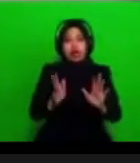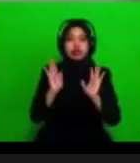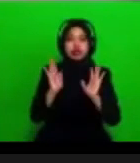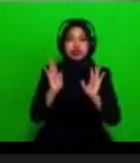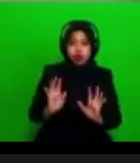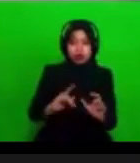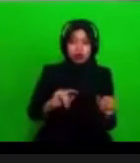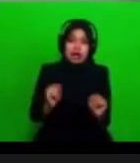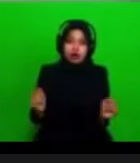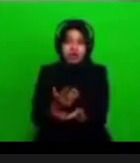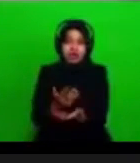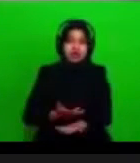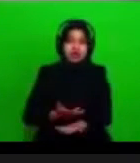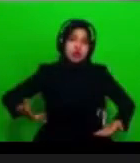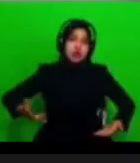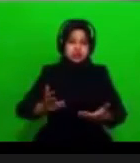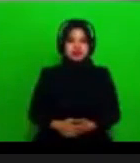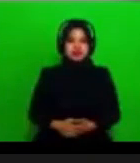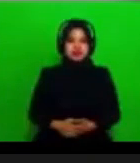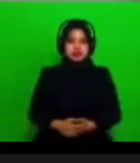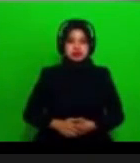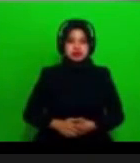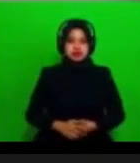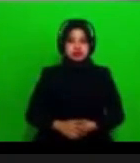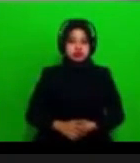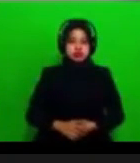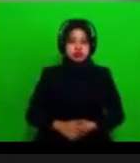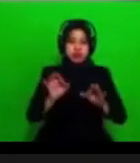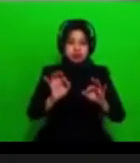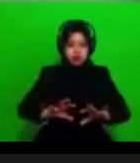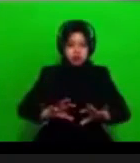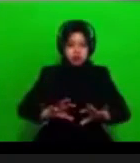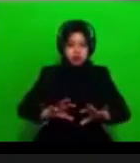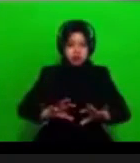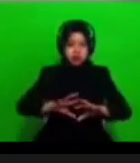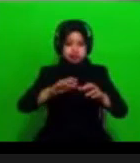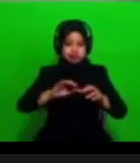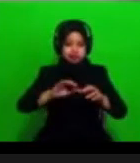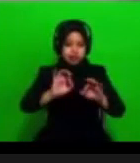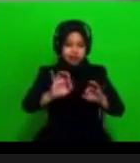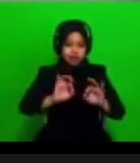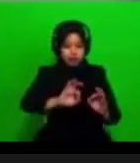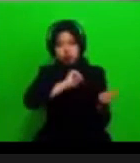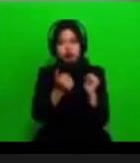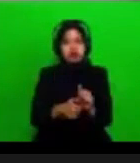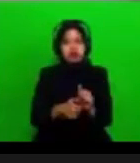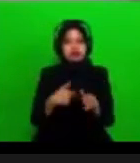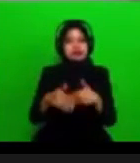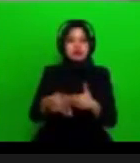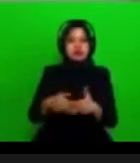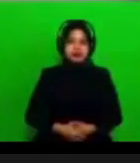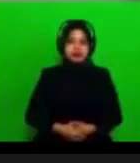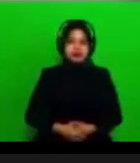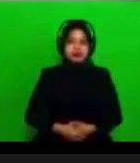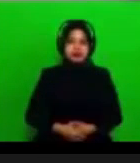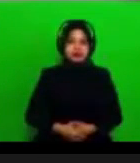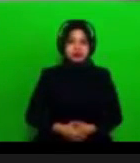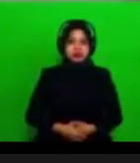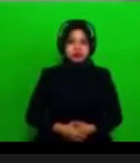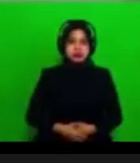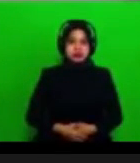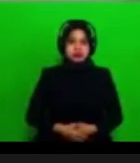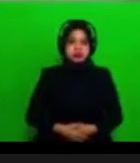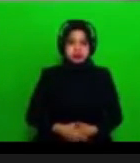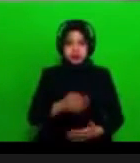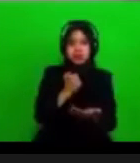dan darurat. Gelombang besar perubahan dalam dunia pendidikan sedang berlangsung. Perlu menjadi perhatian penting